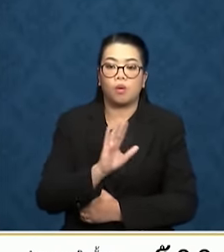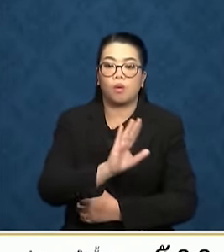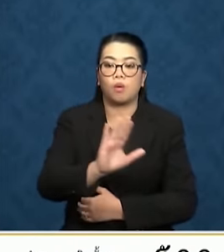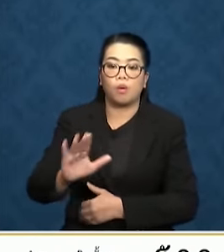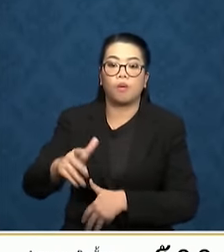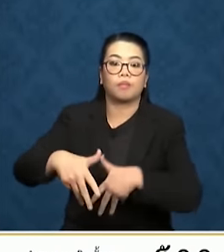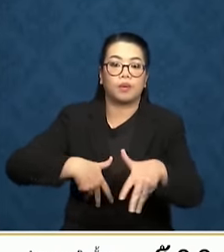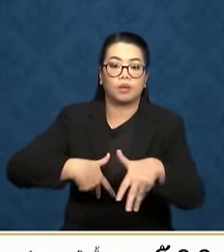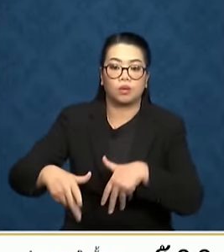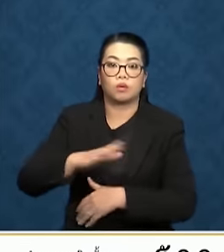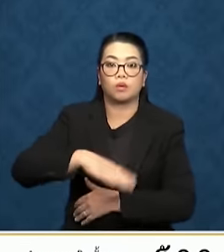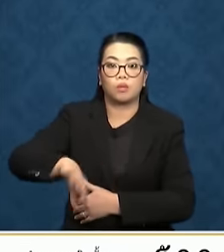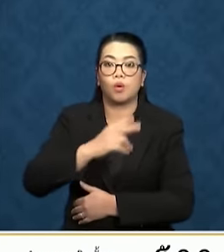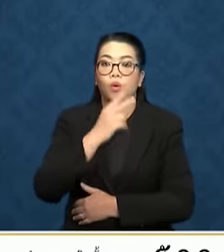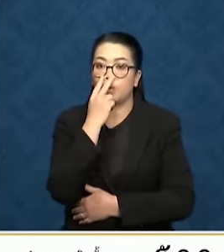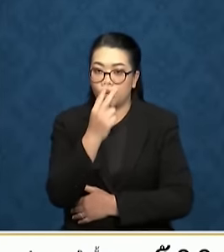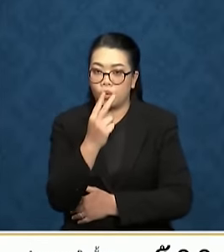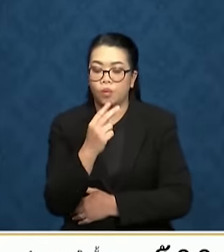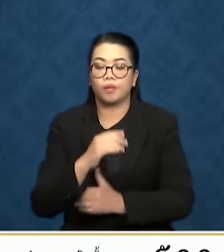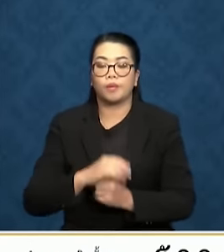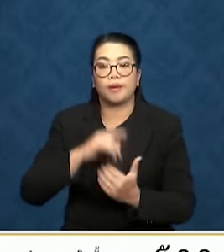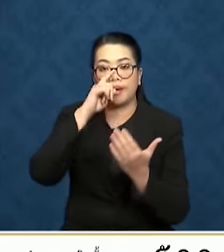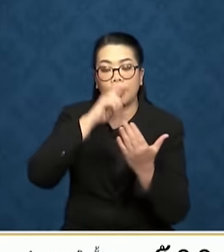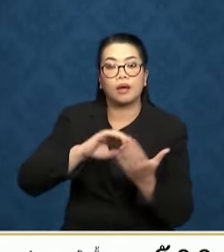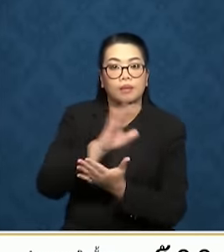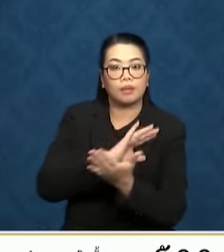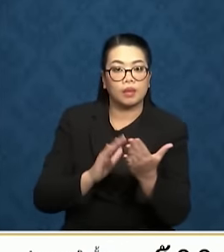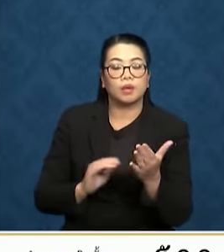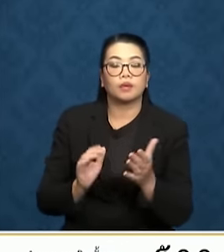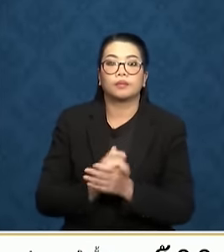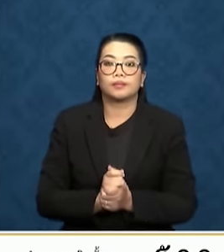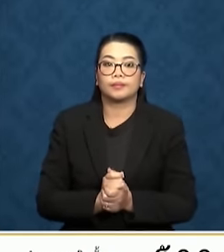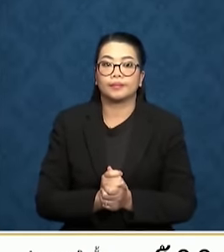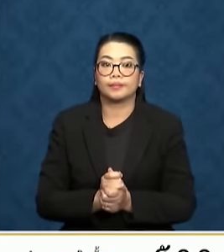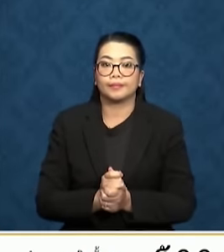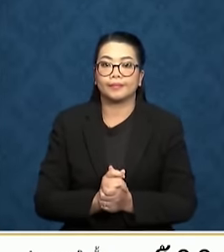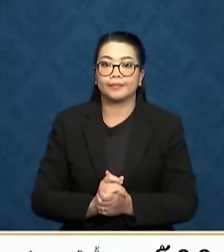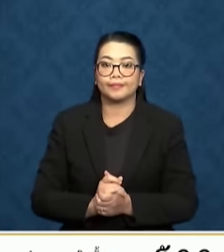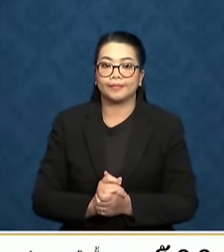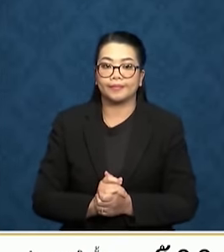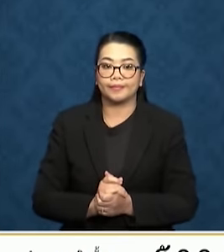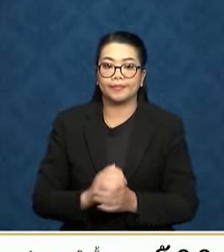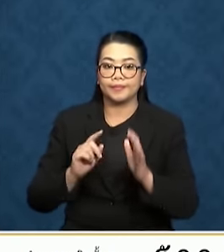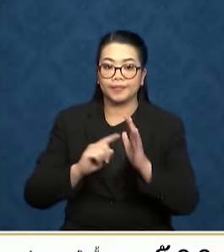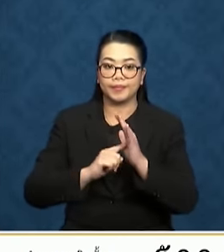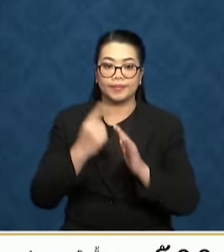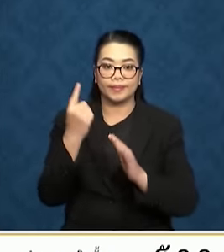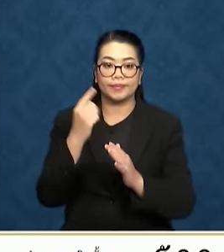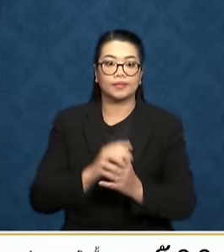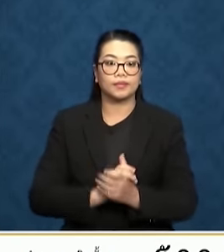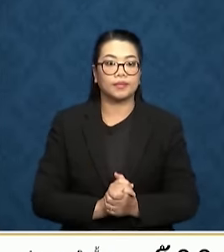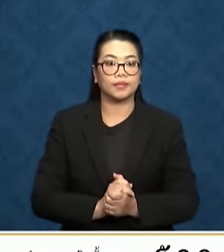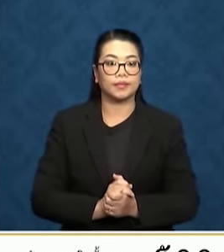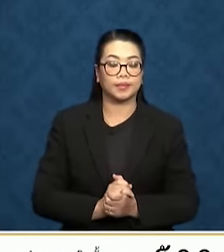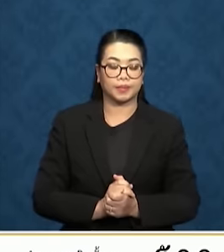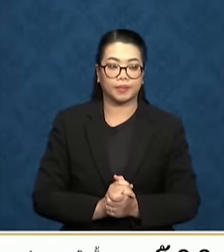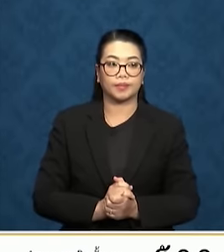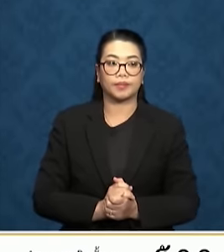กำลังดูอยู่ตอนนี้ทั่วประเทศและกับรัฐบาลด้วยเช่นเดียวกันสำหรับเรื่องแรกครับการ